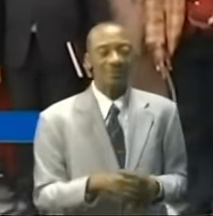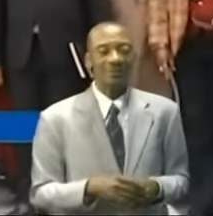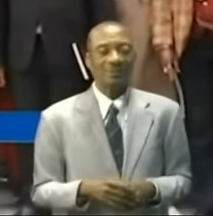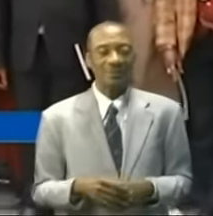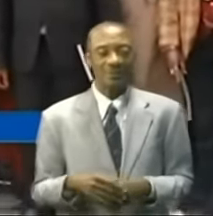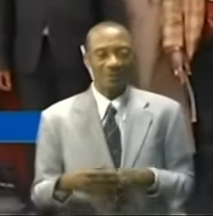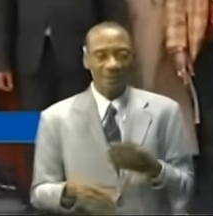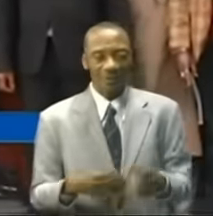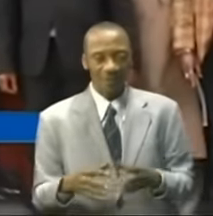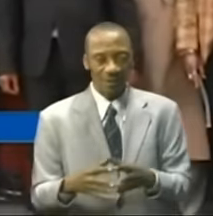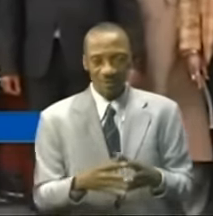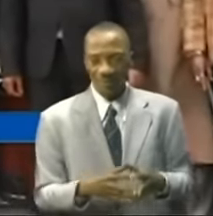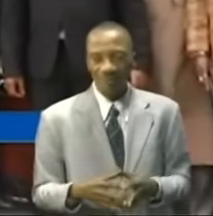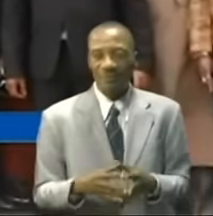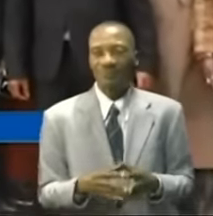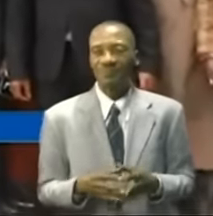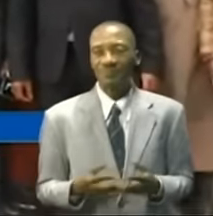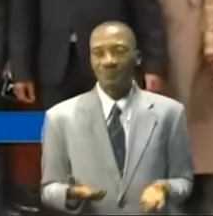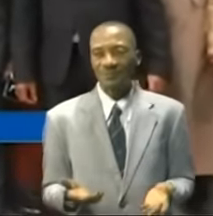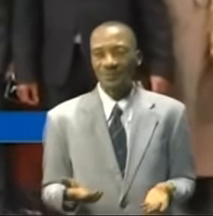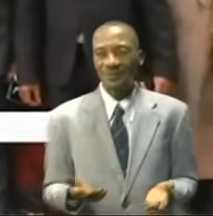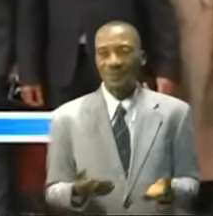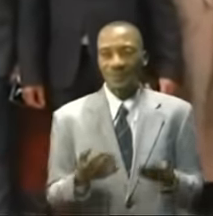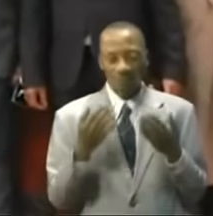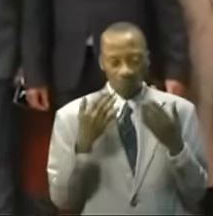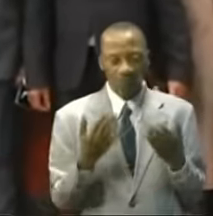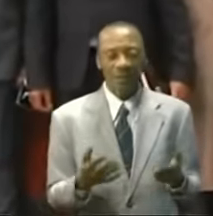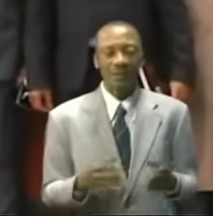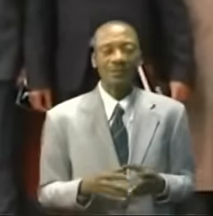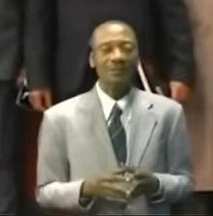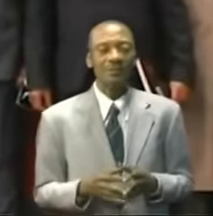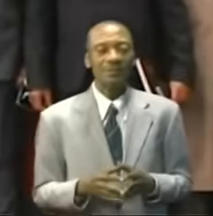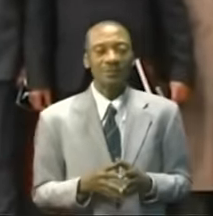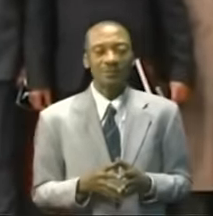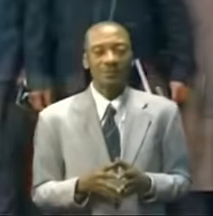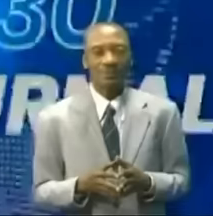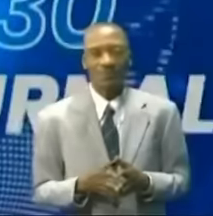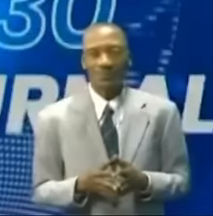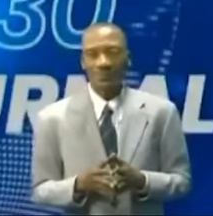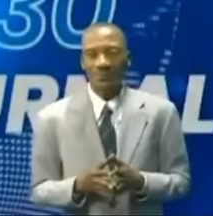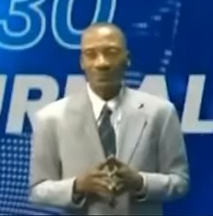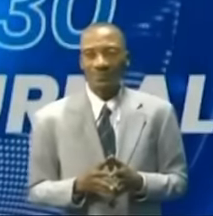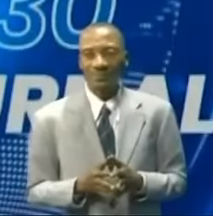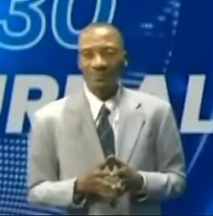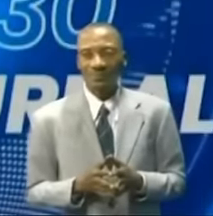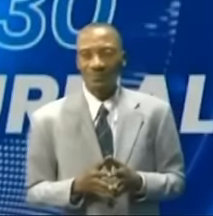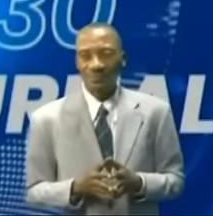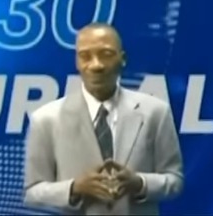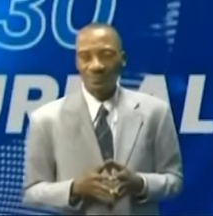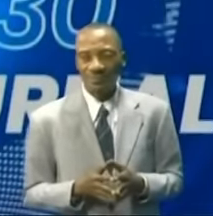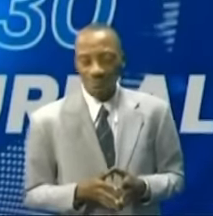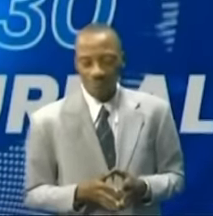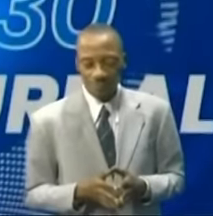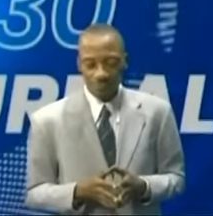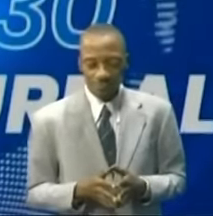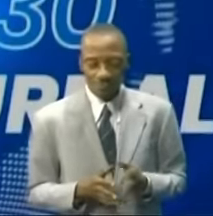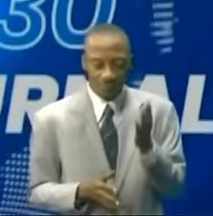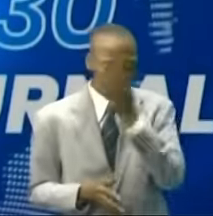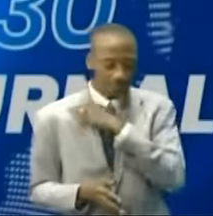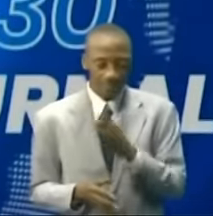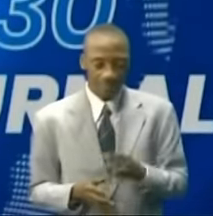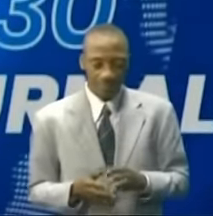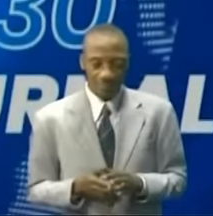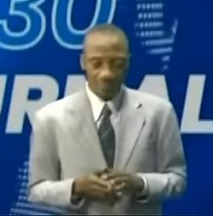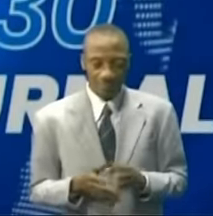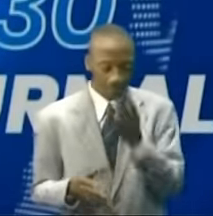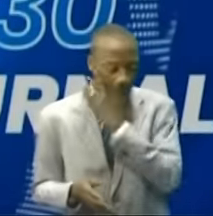qualité de leurs acteurs et de leurs membres ainsi que leur appartenance. Le vice-ministre de l'Éducation